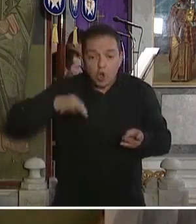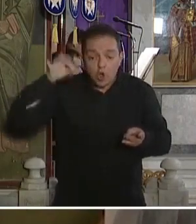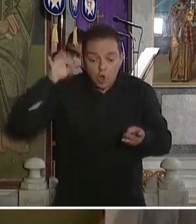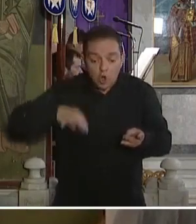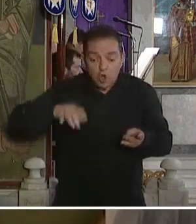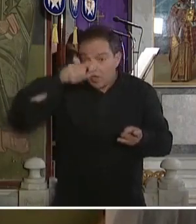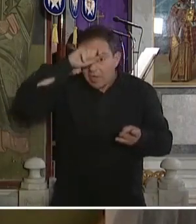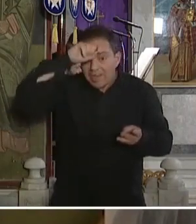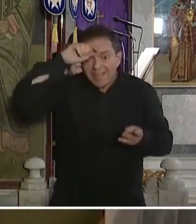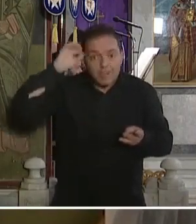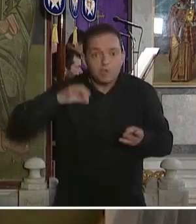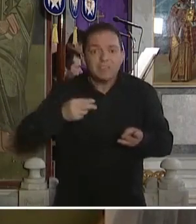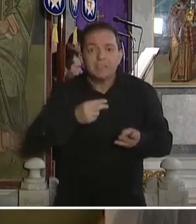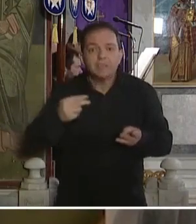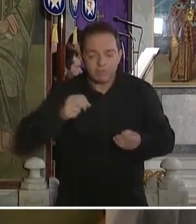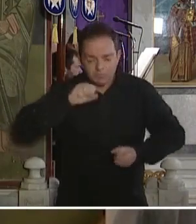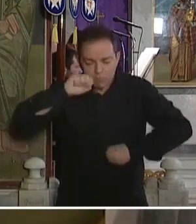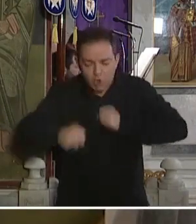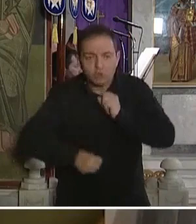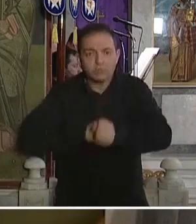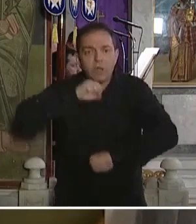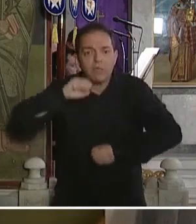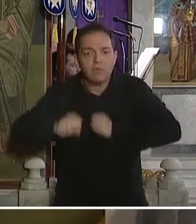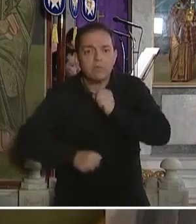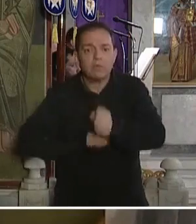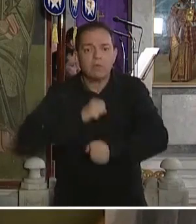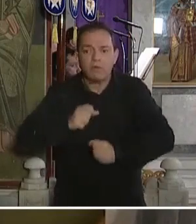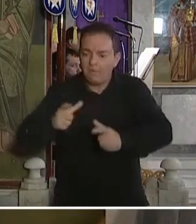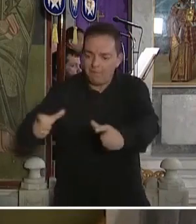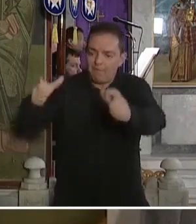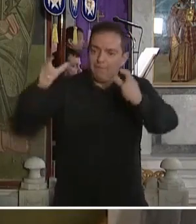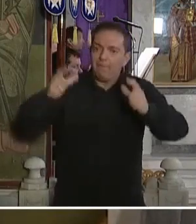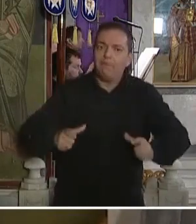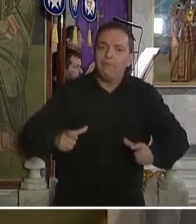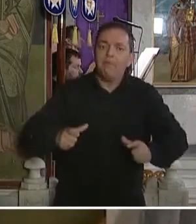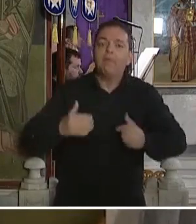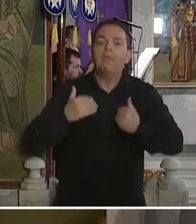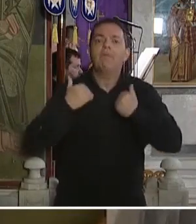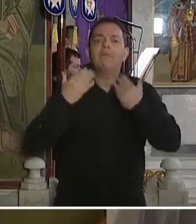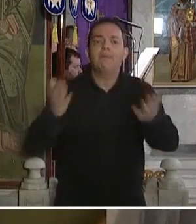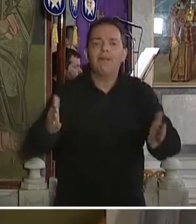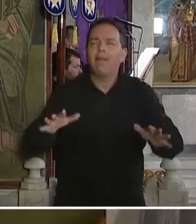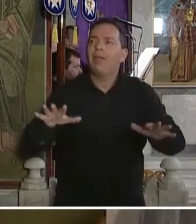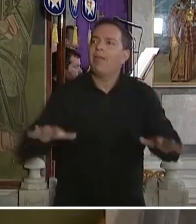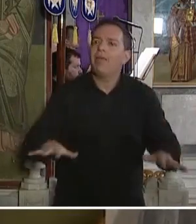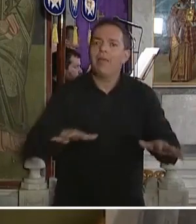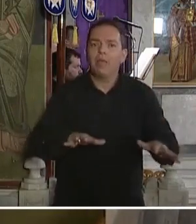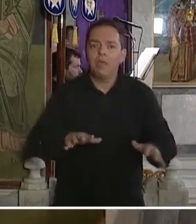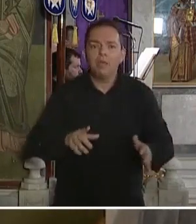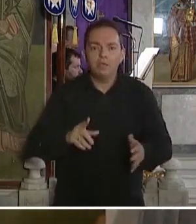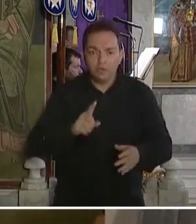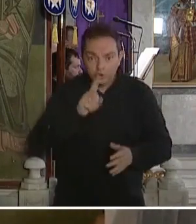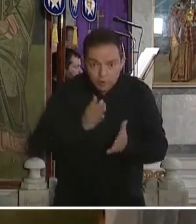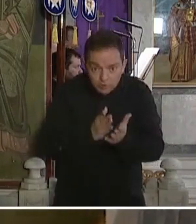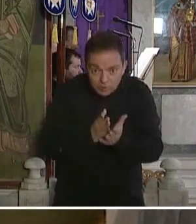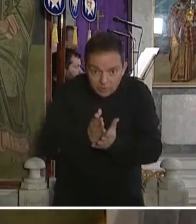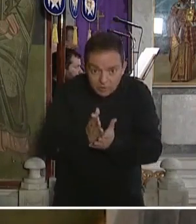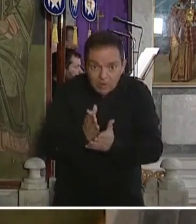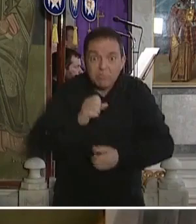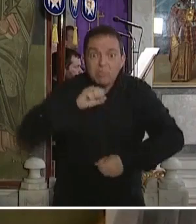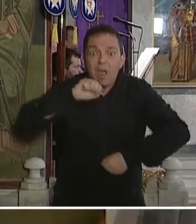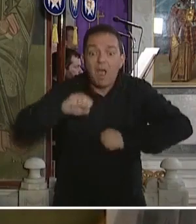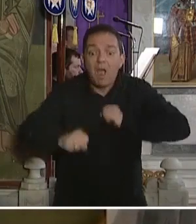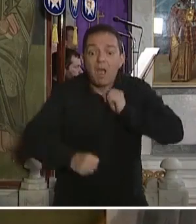λίγο να προσπαθήσει. Δεν γίνεται χαλαρά. Θέλει έναν αγώνα. Θέλει